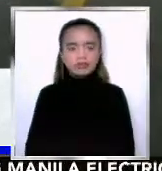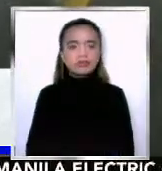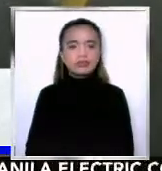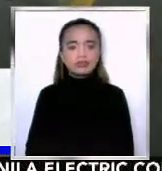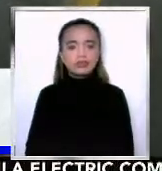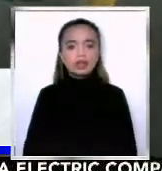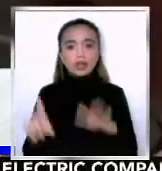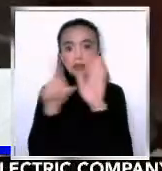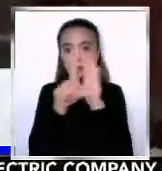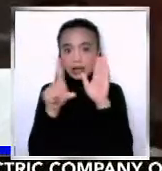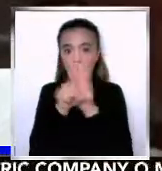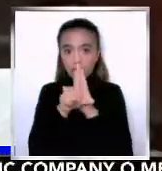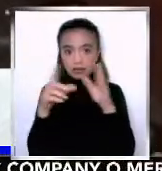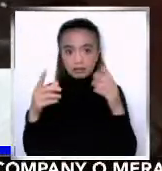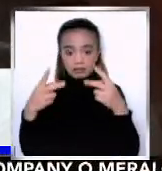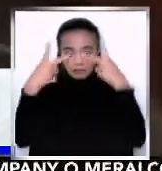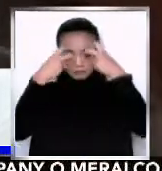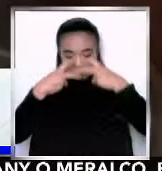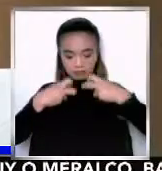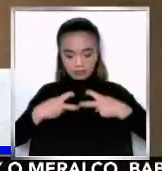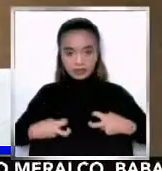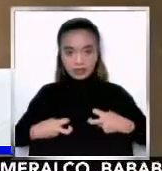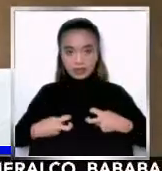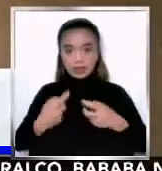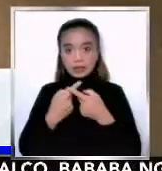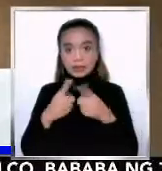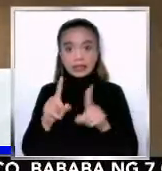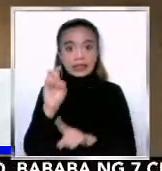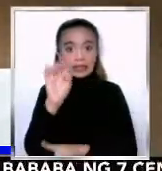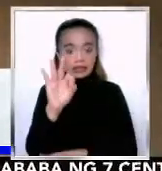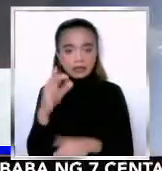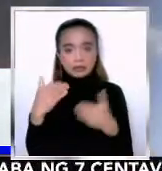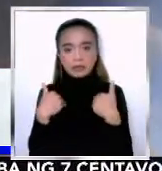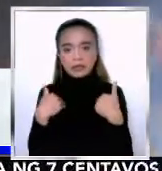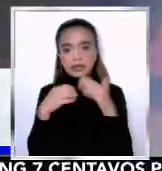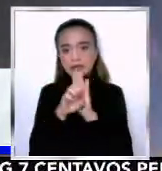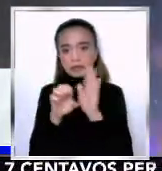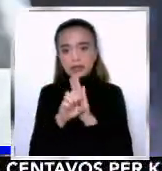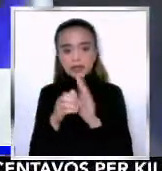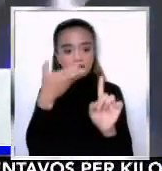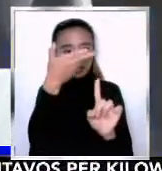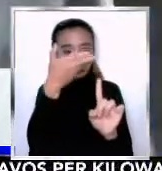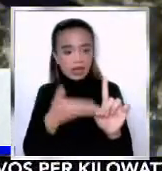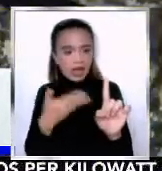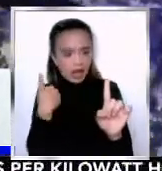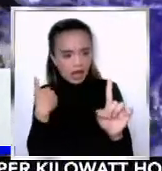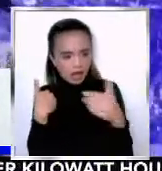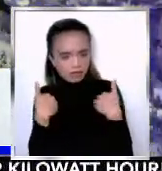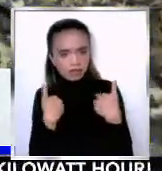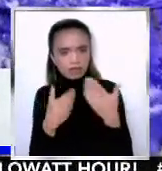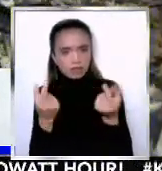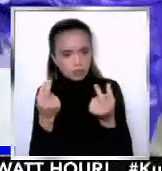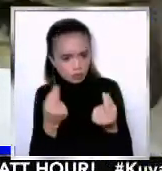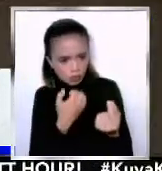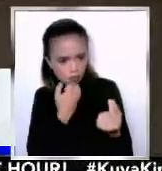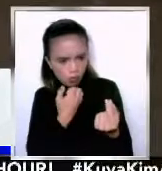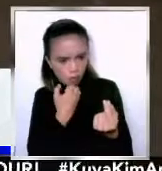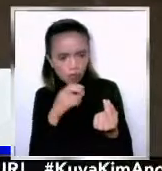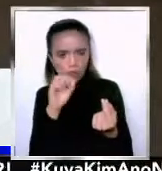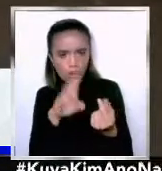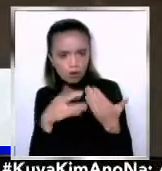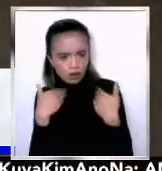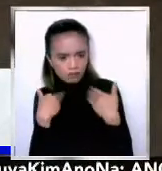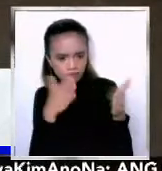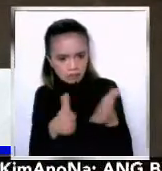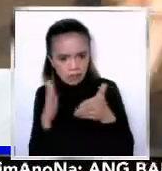kung may tinatawag na reasonable ground na ang taong kakapkapan ay may ginawa, ginagawa, o gagawing krimen. Meron